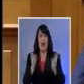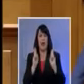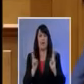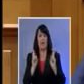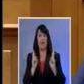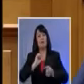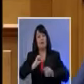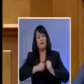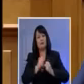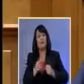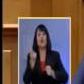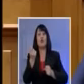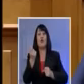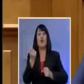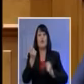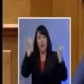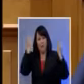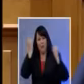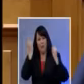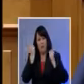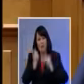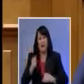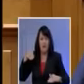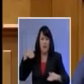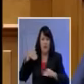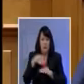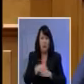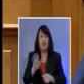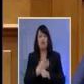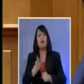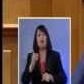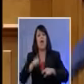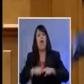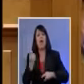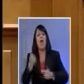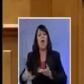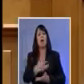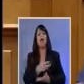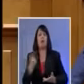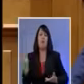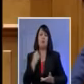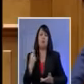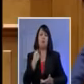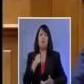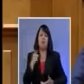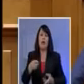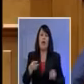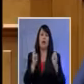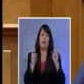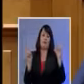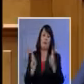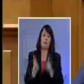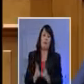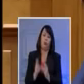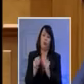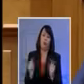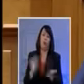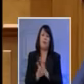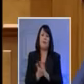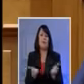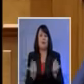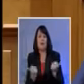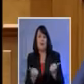οικονομία, να καταρρεύσουν τα έσοδα, να καταστραφεί η χώρα, όλες σας οι ελπίδες μία-μία σβήνουν.